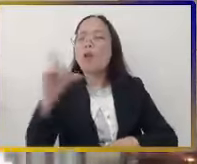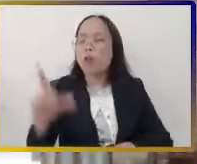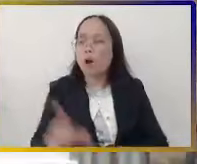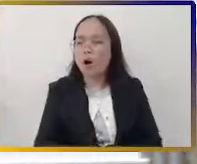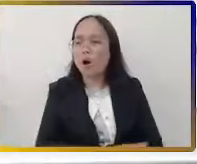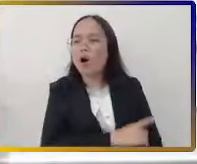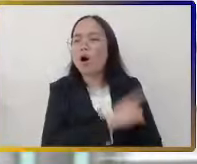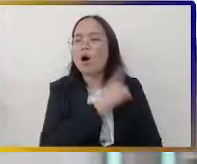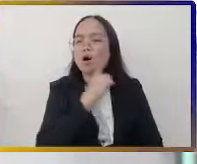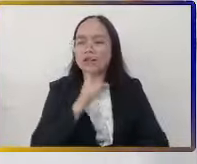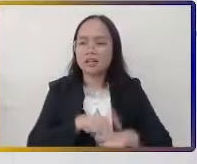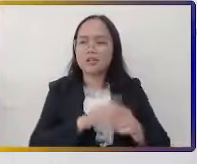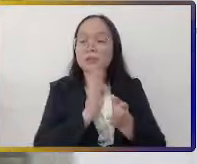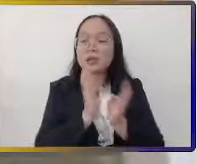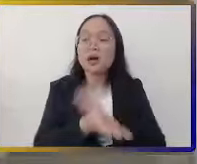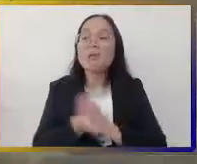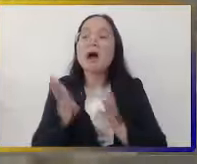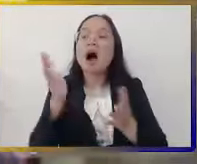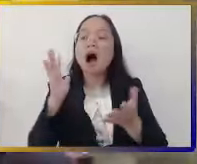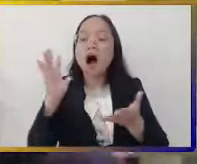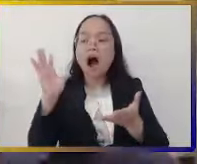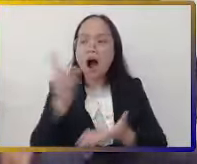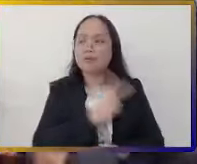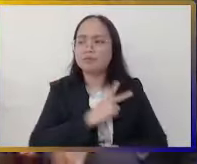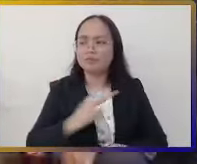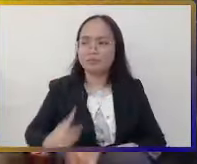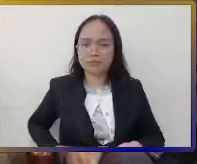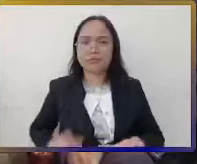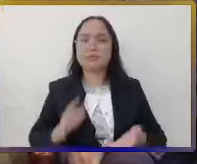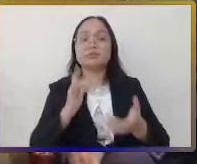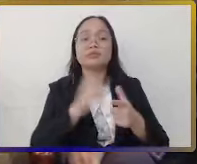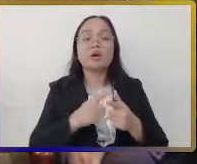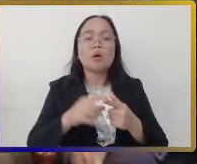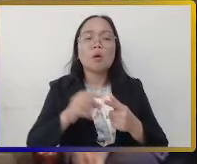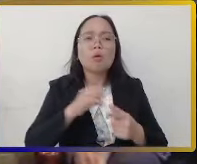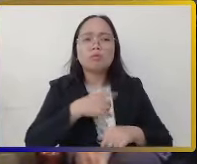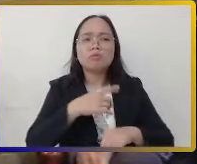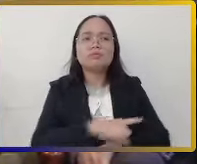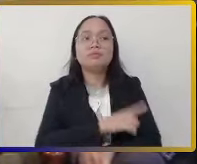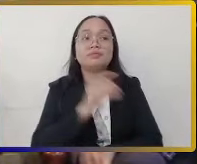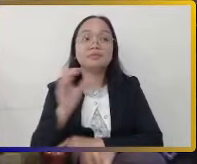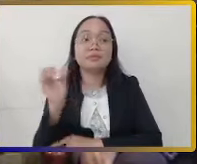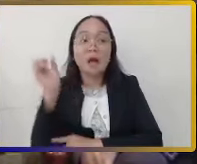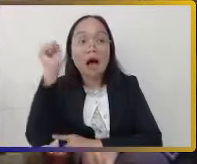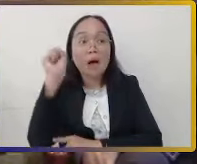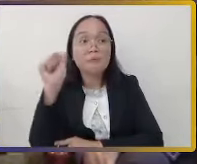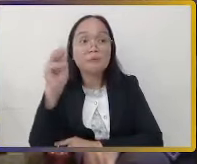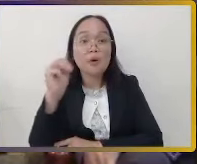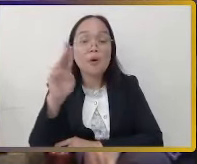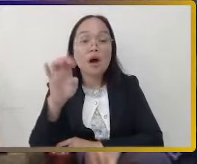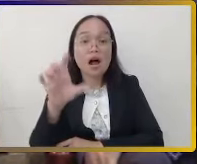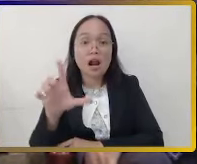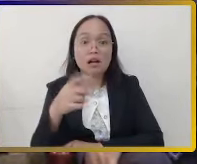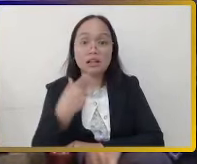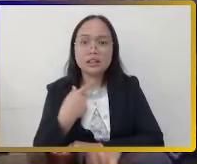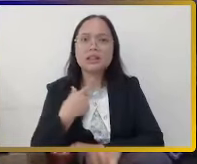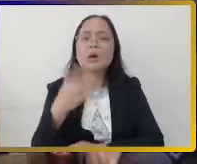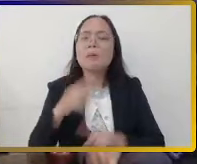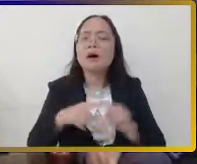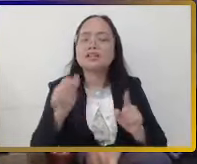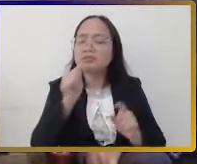David bago siya naging hari. Ang tagal na siyang inanoint ni Samuel. Pero hindi na inip. Marunong